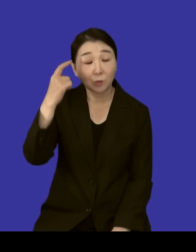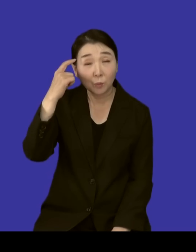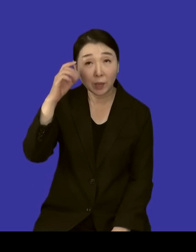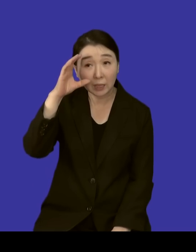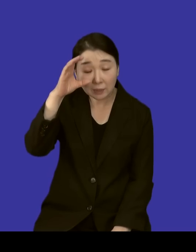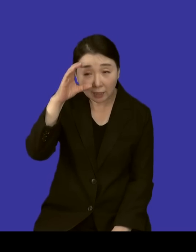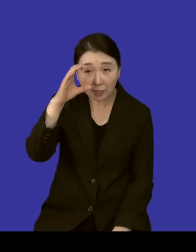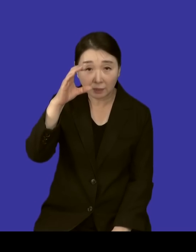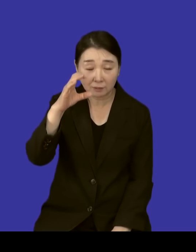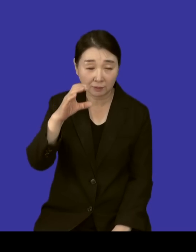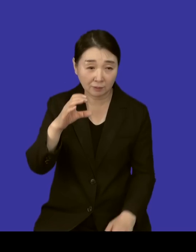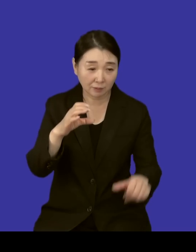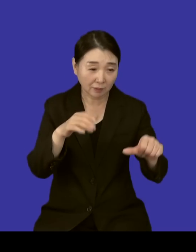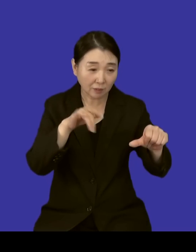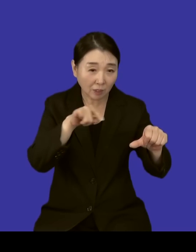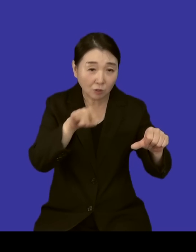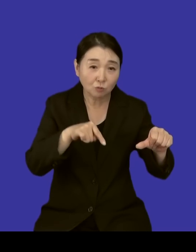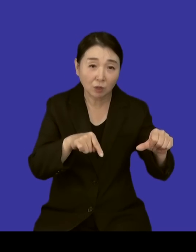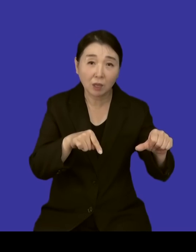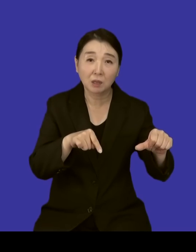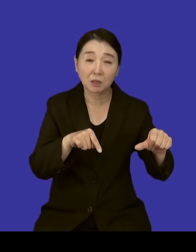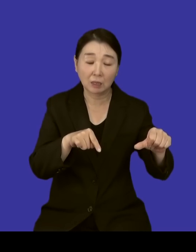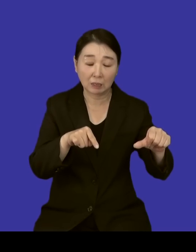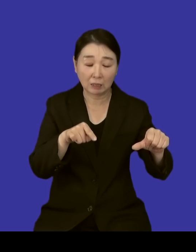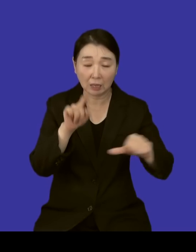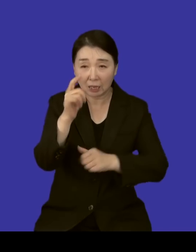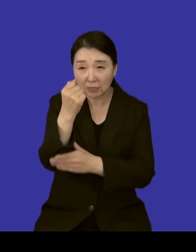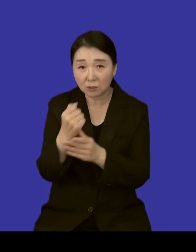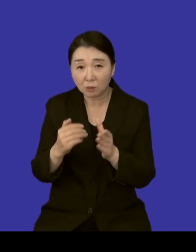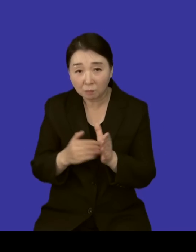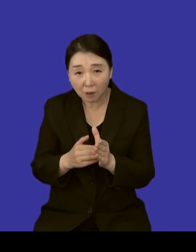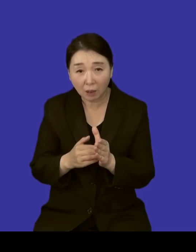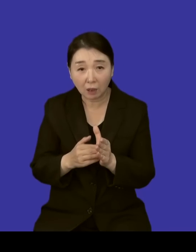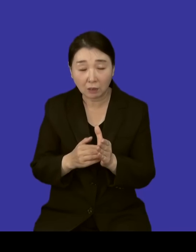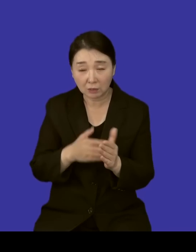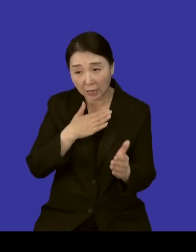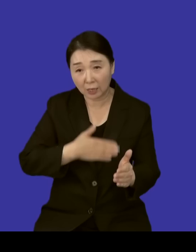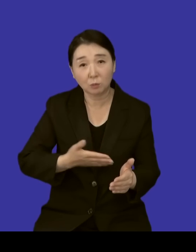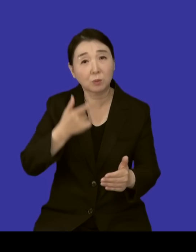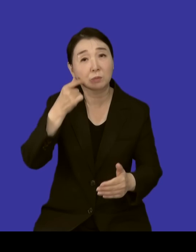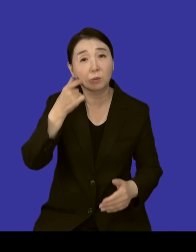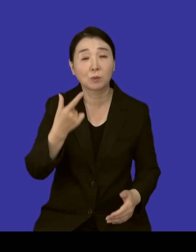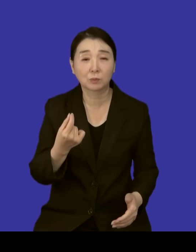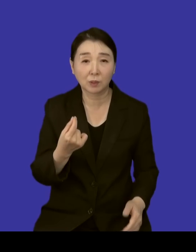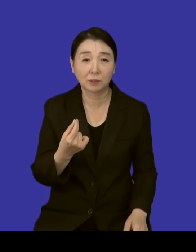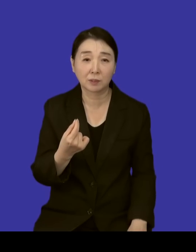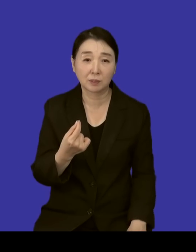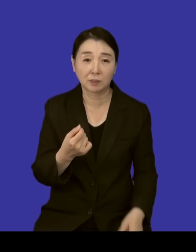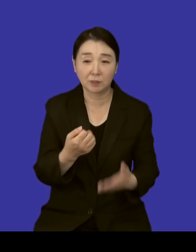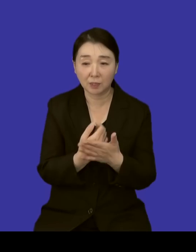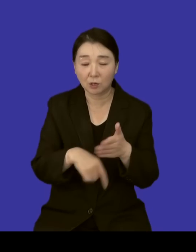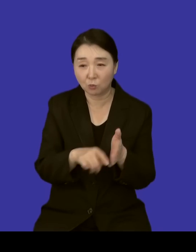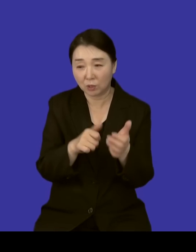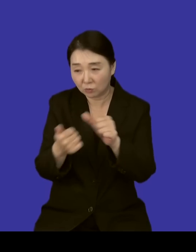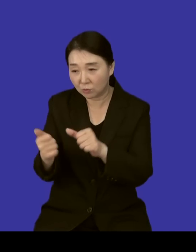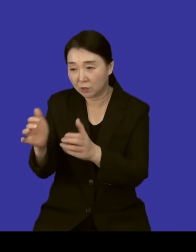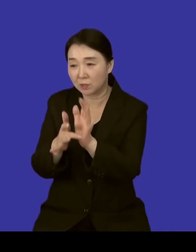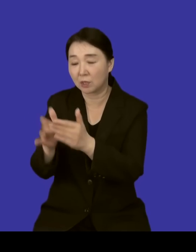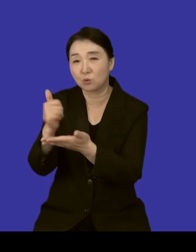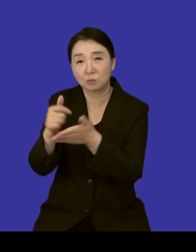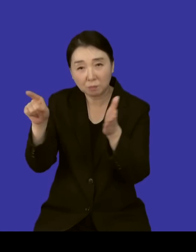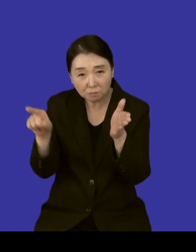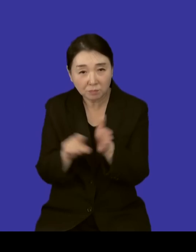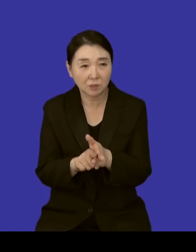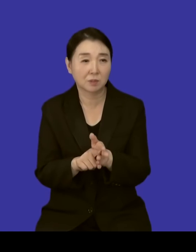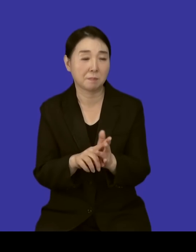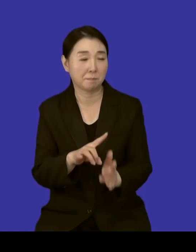썩어도 알고는 그걸로 만든 거 못 먹는다. 10개 중에 하나가 썩어도 그거 알고는 못 먹는다. 네. 그러니까 오직 나를 위해 죽어주신 예수님을